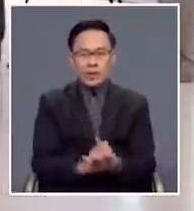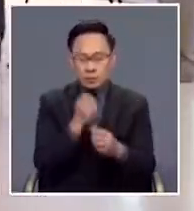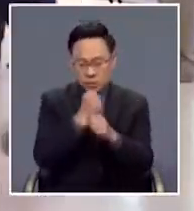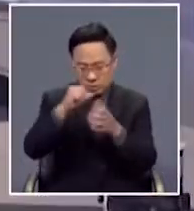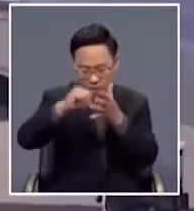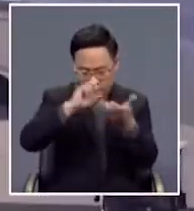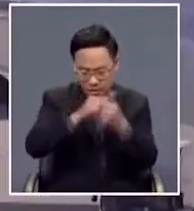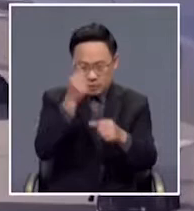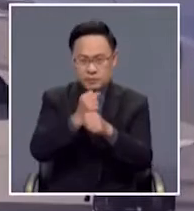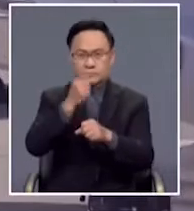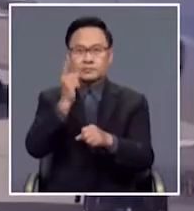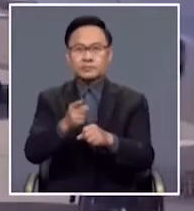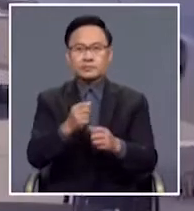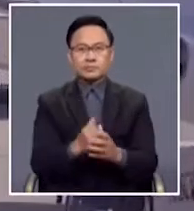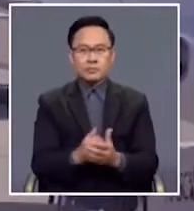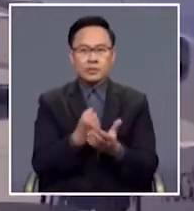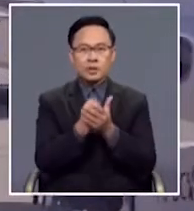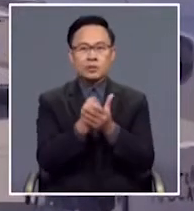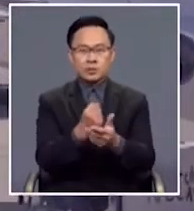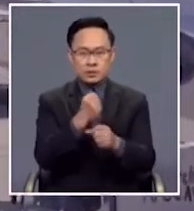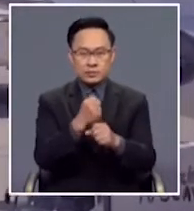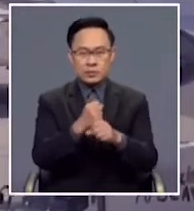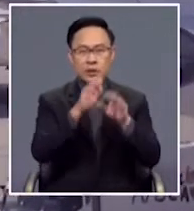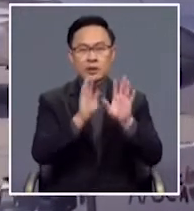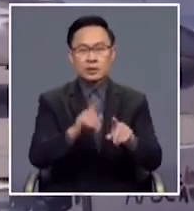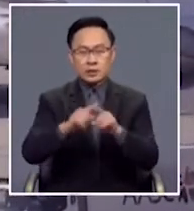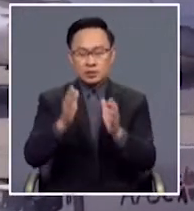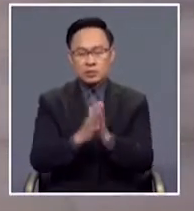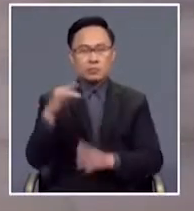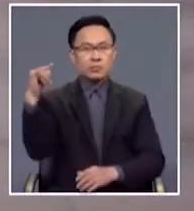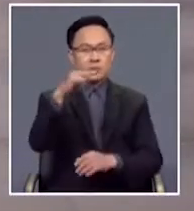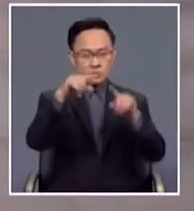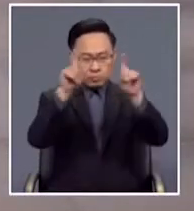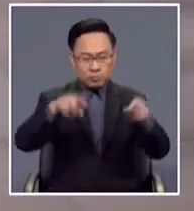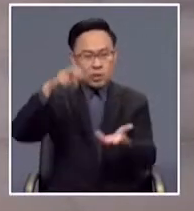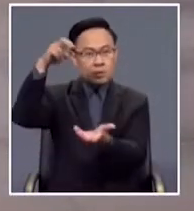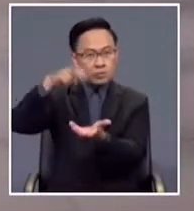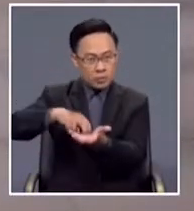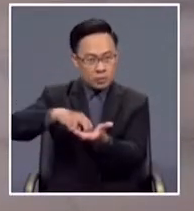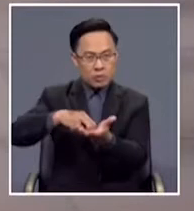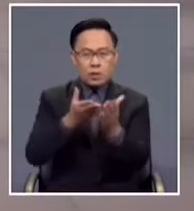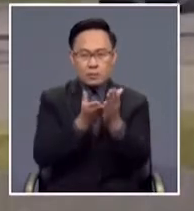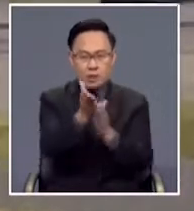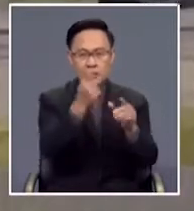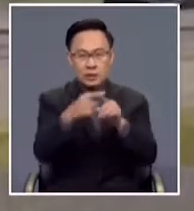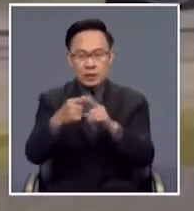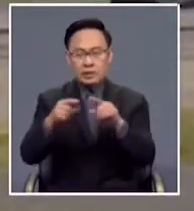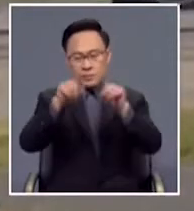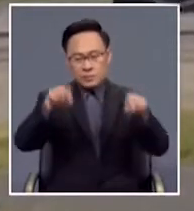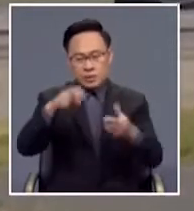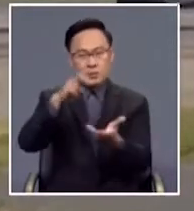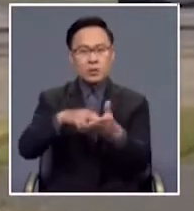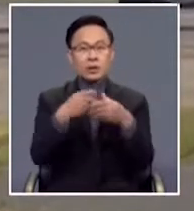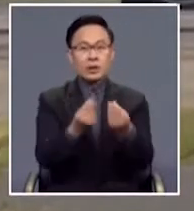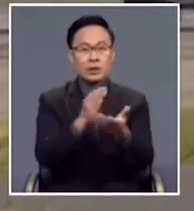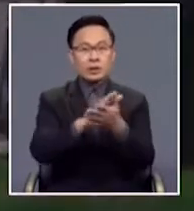การแก้ปัญหาของรัฐบาลและขสช.ปัจจุบันมี6สายการบินที่ได้ผ่านการตรวจสอบมาตรฐานและได้ใบรับรองแล้ว